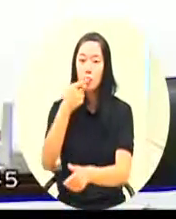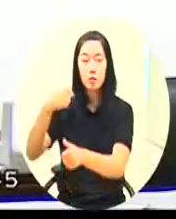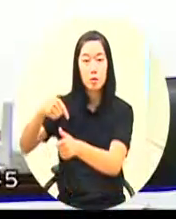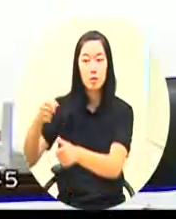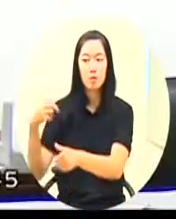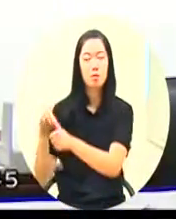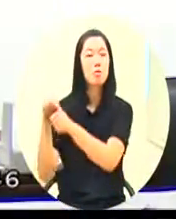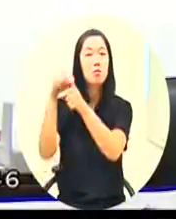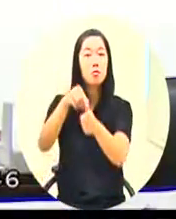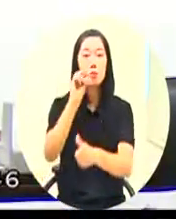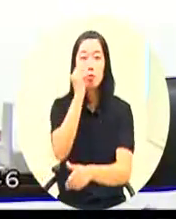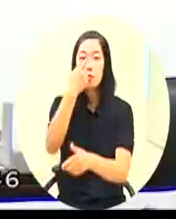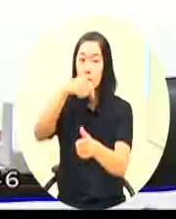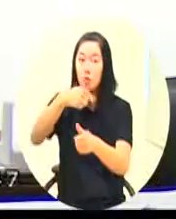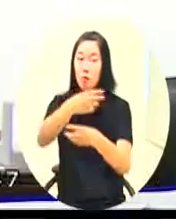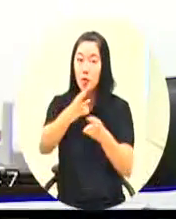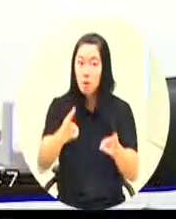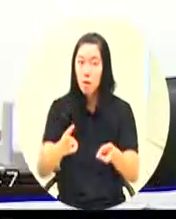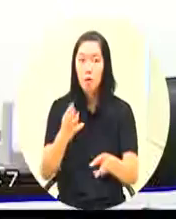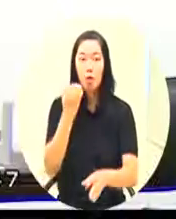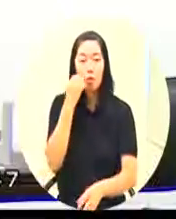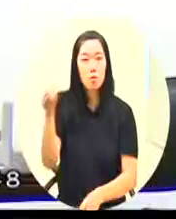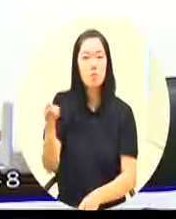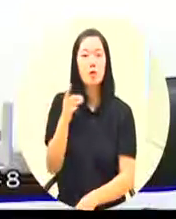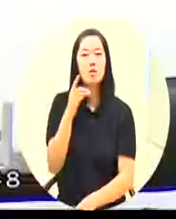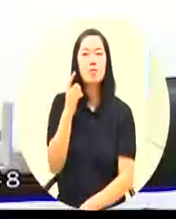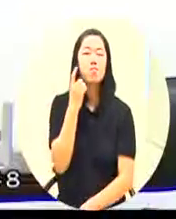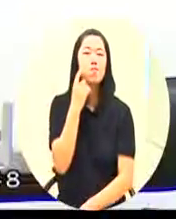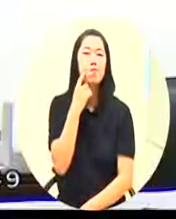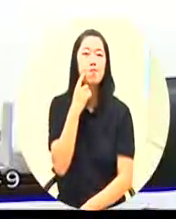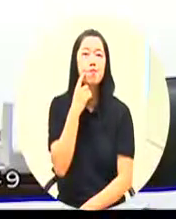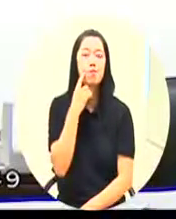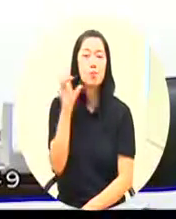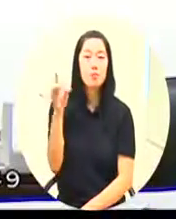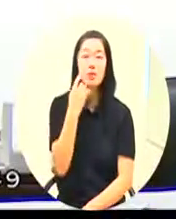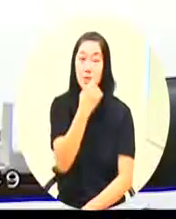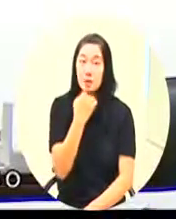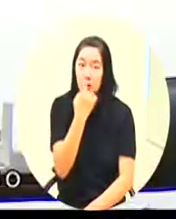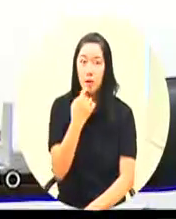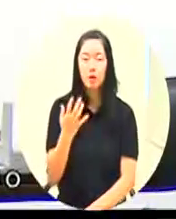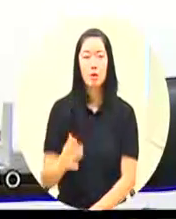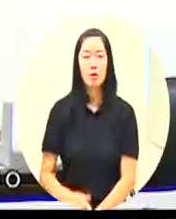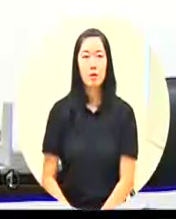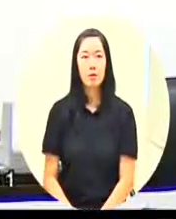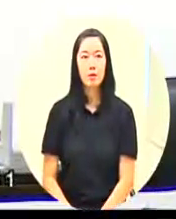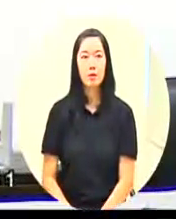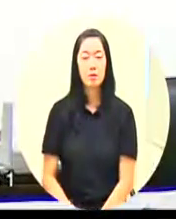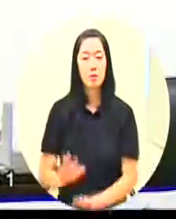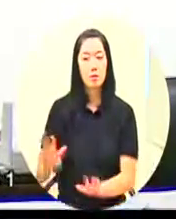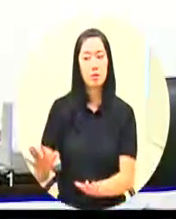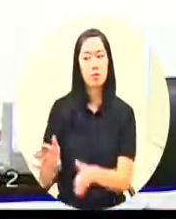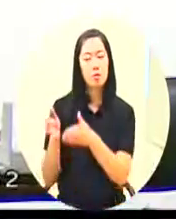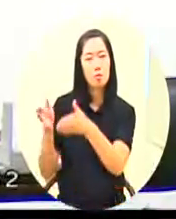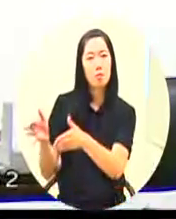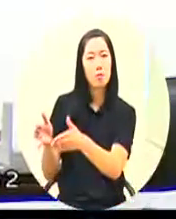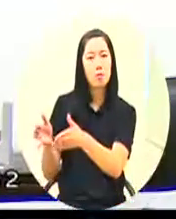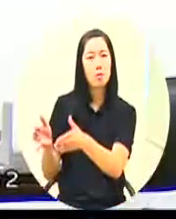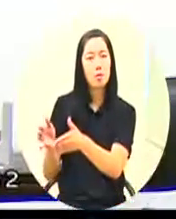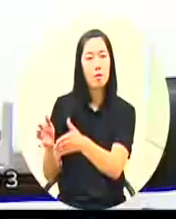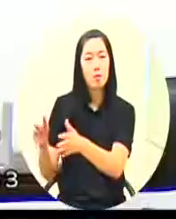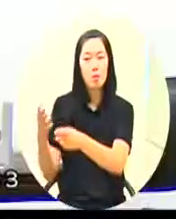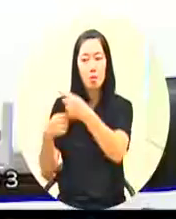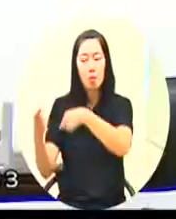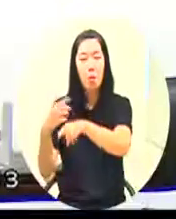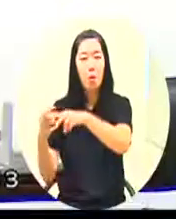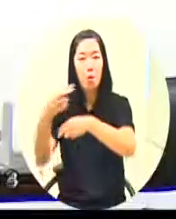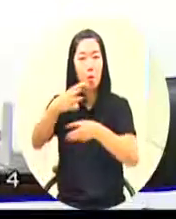到特教的学校去？如果他只是一个借口，为什么我们不能处理这件事？现在因为不处理，这些女同学的家长们